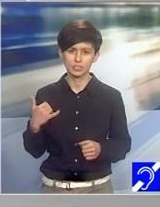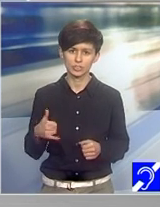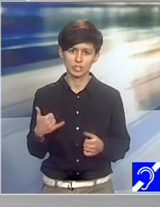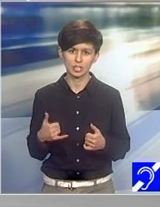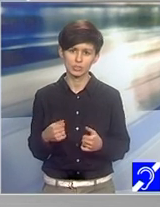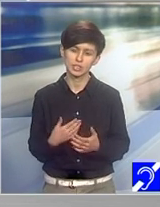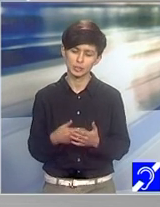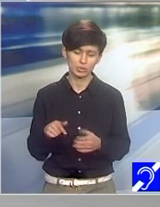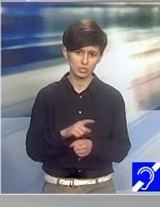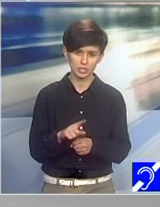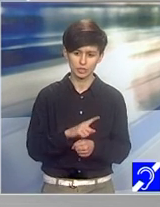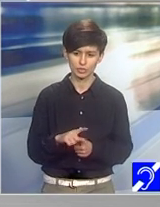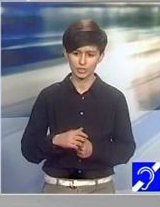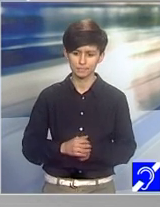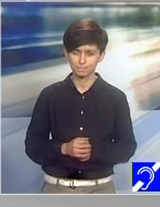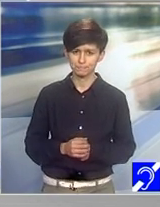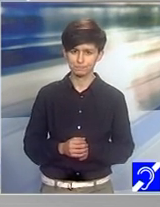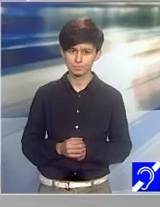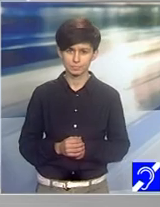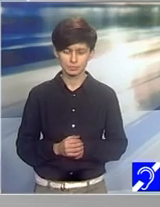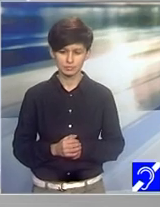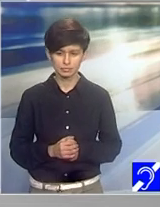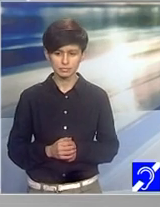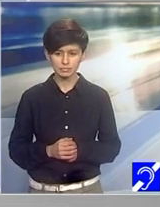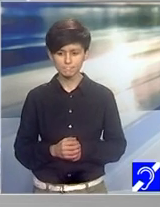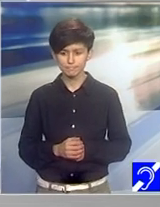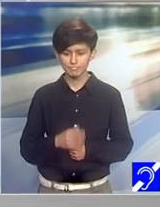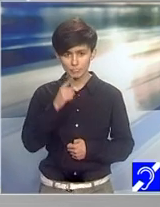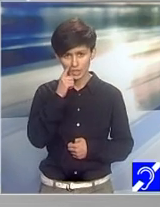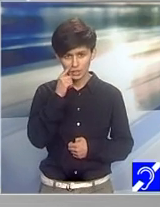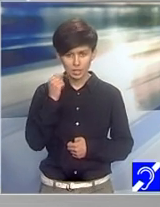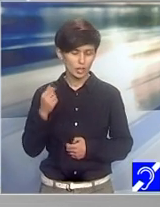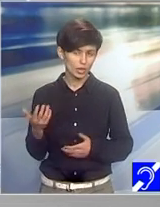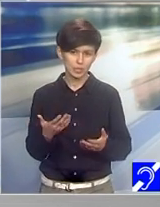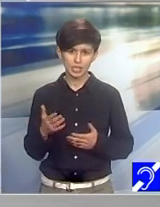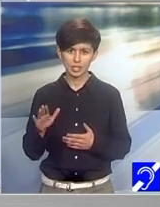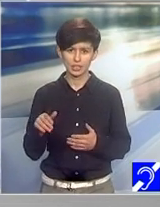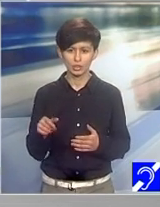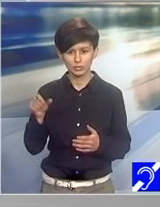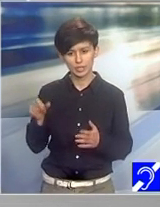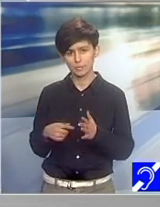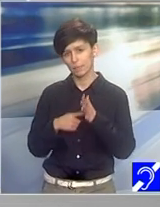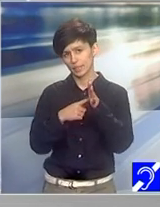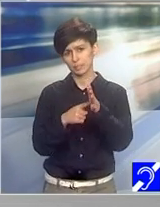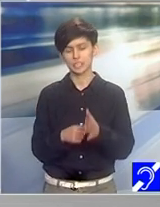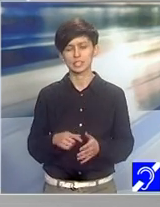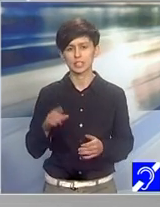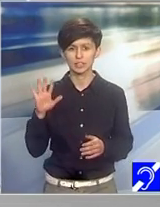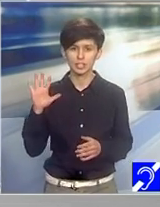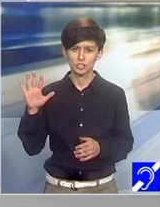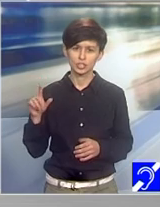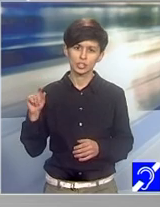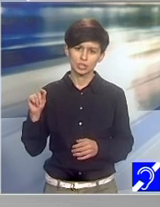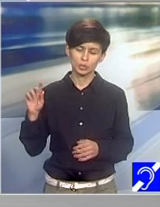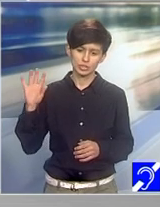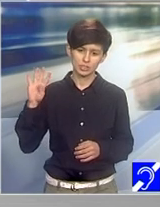lucruri. Oameni care l-au avut ca exponent în momentul 5 și 24 ianuarie pe